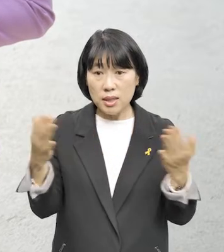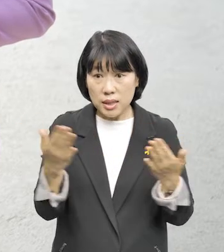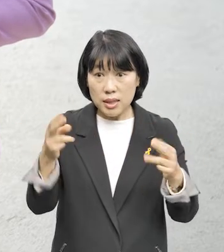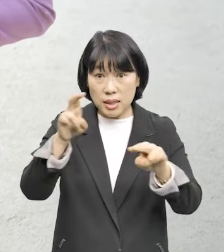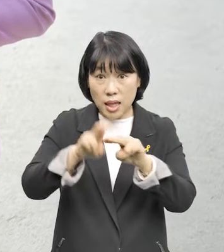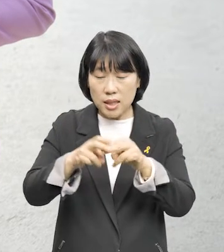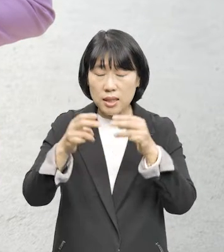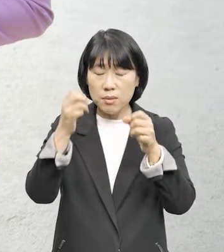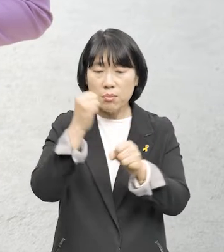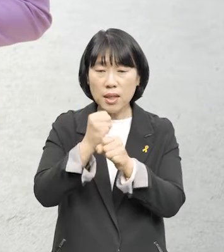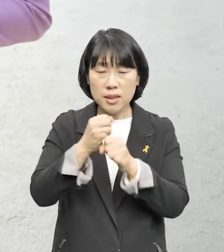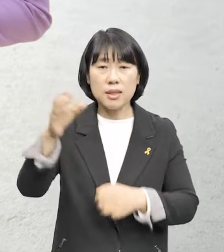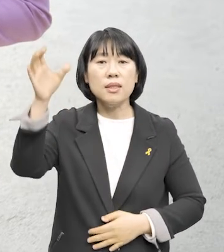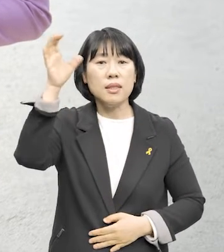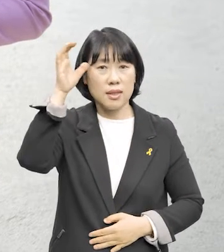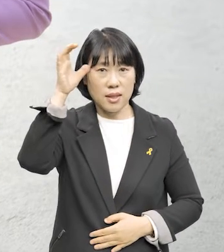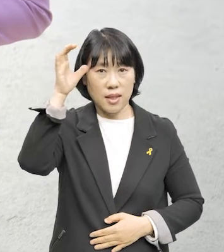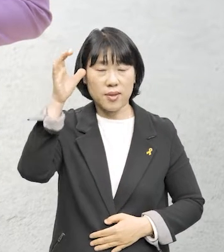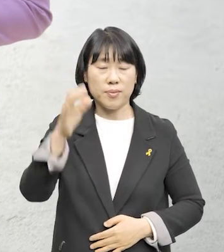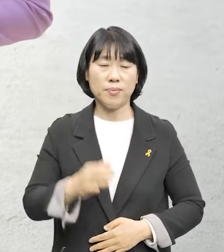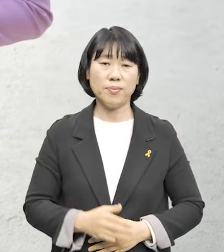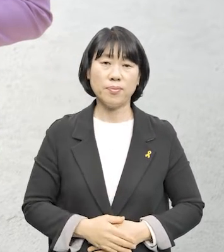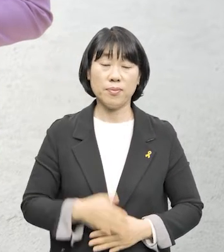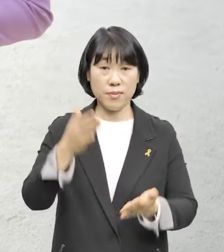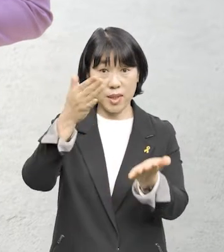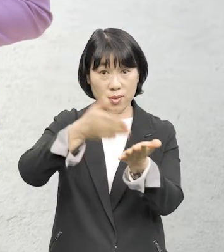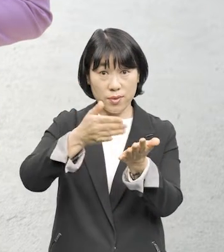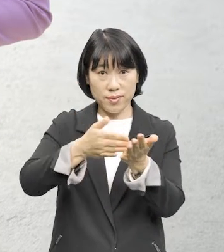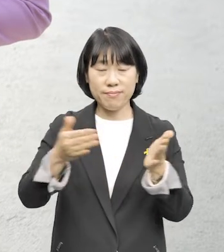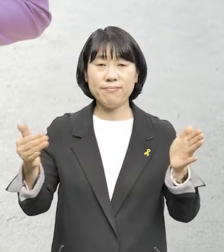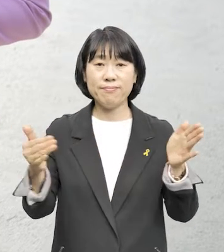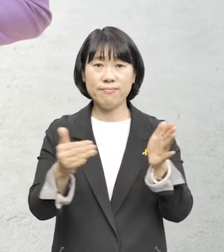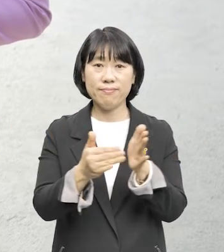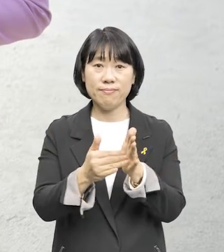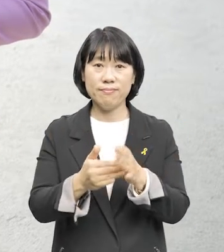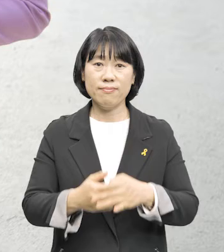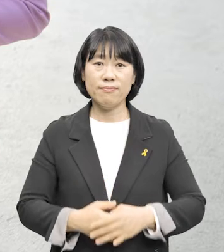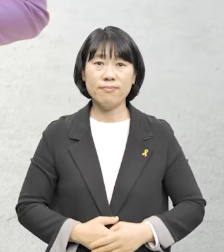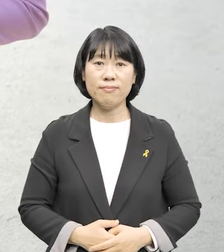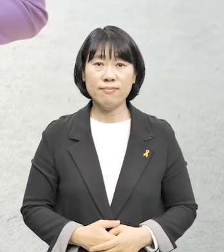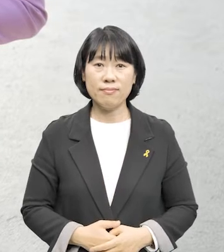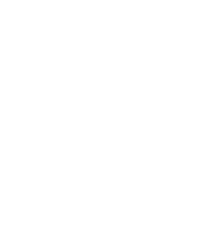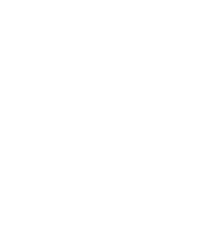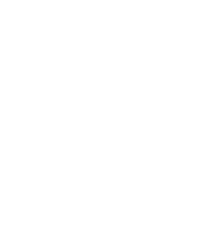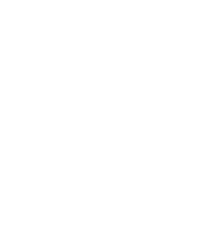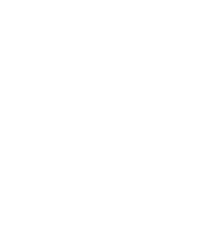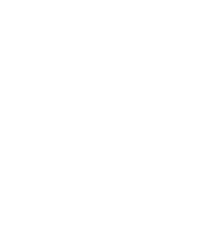창출을 기대해봅니다. 인공지능 중심도시에서 헬로 광주 정지현입니다.